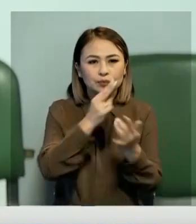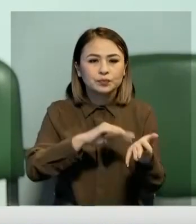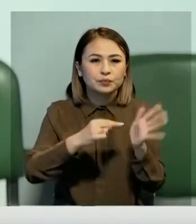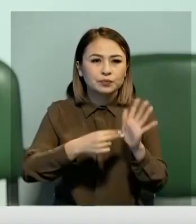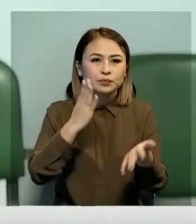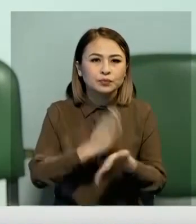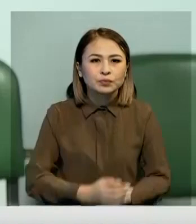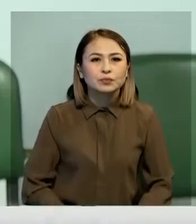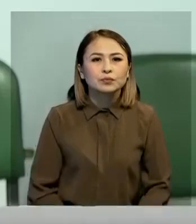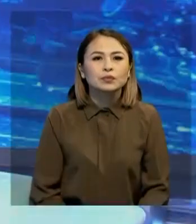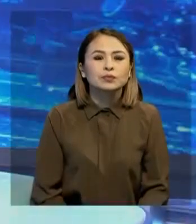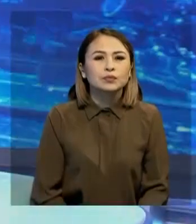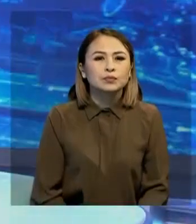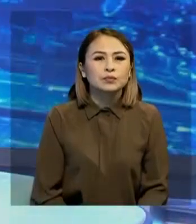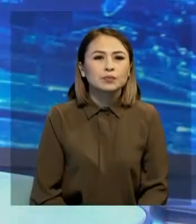отыр.